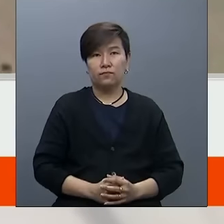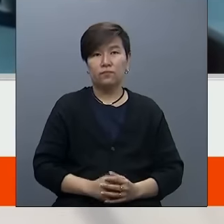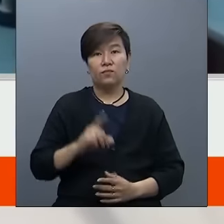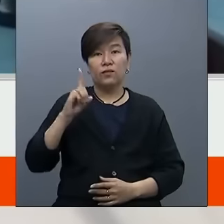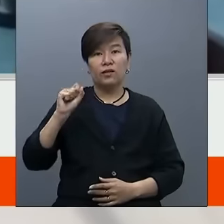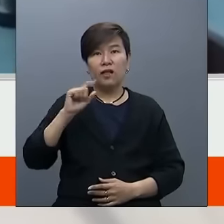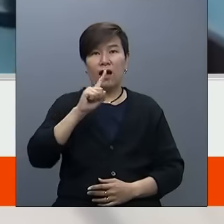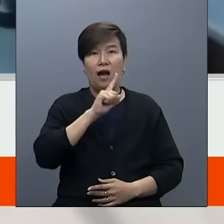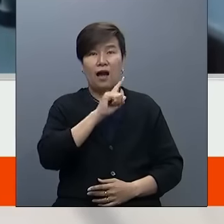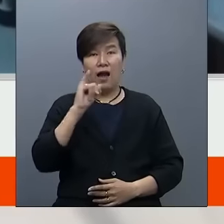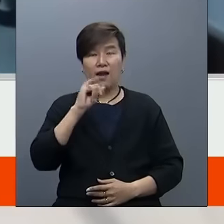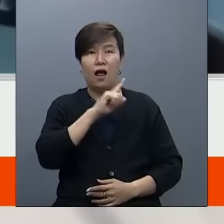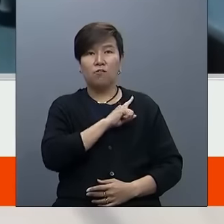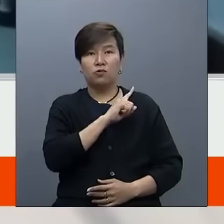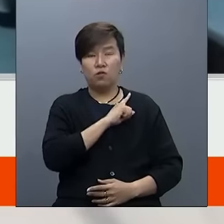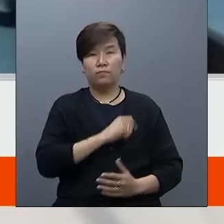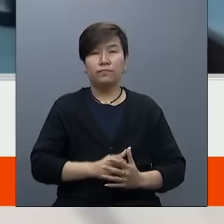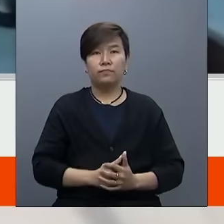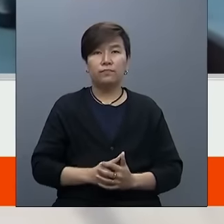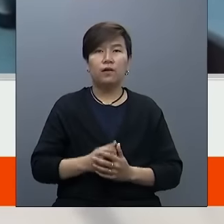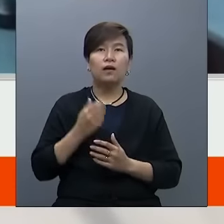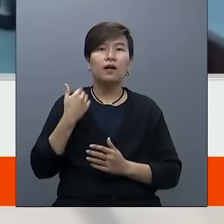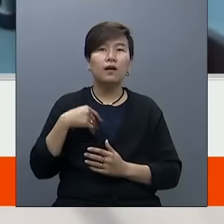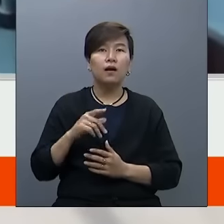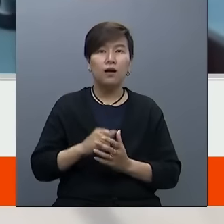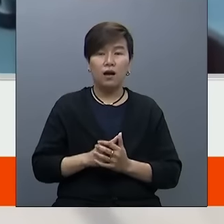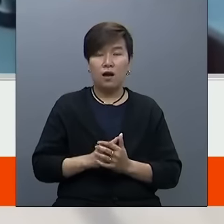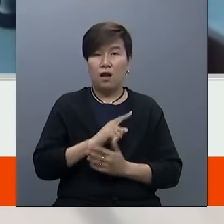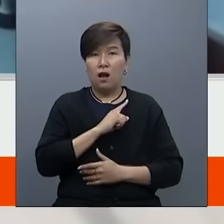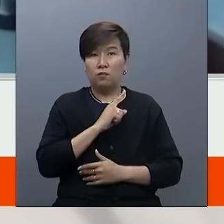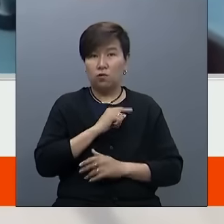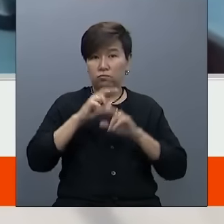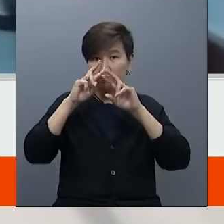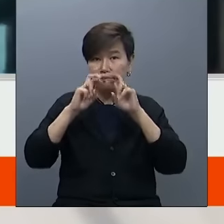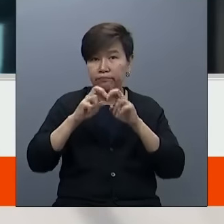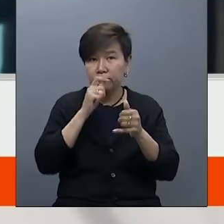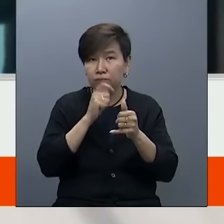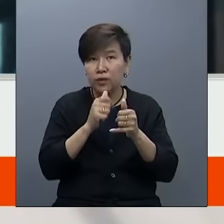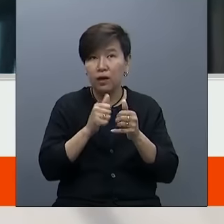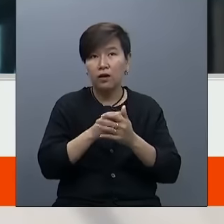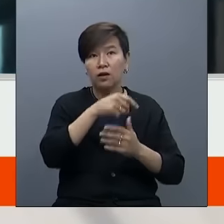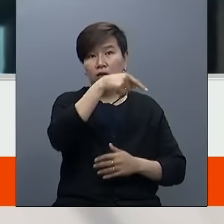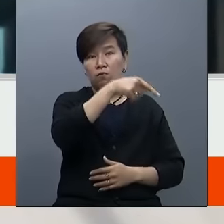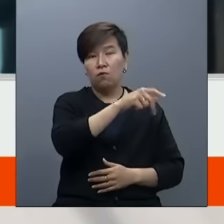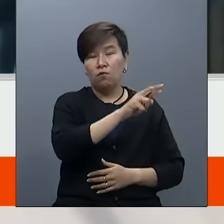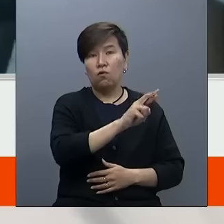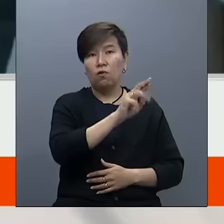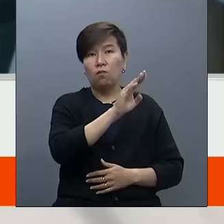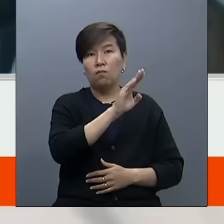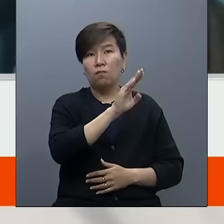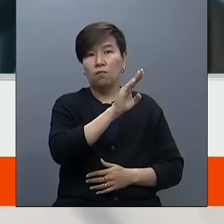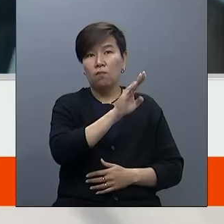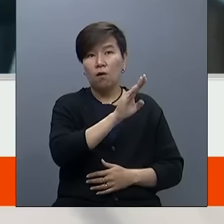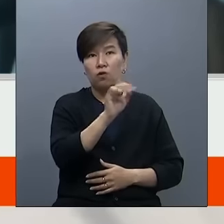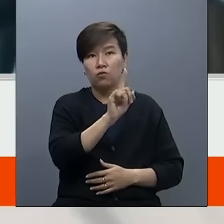การที่ดีเอสไอตอบฝ่ายเดียวได้ไหมคำตอบคือไม่ได้นะครับเพราะตามพระราชบัญญัติป้องกันและปราบปรามการทรมานหรือว่าภาษ